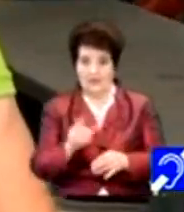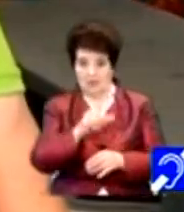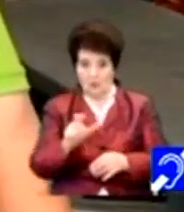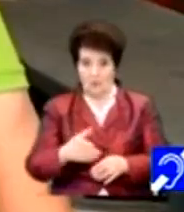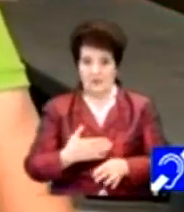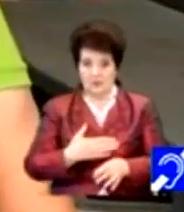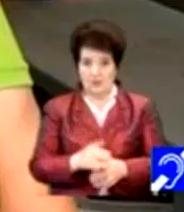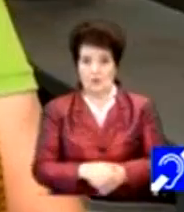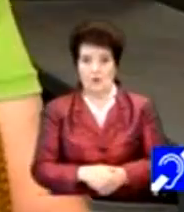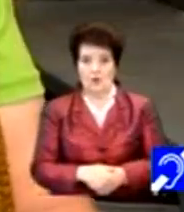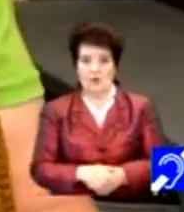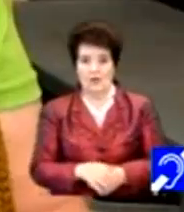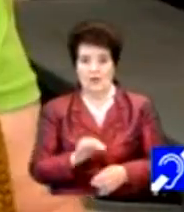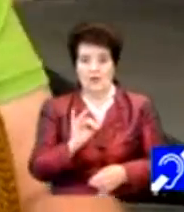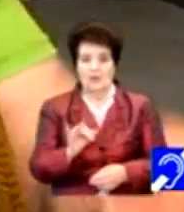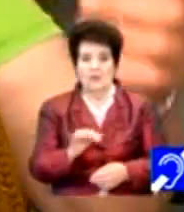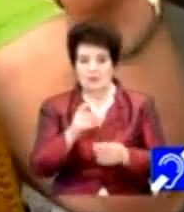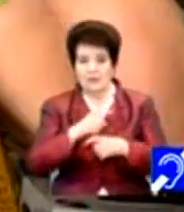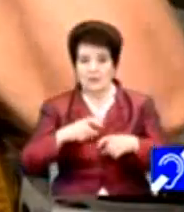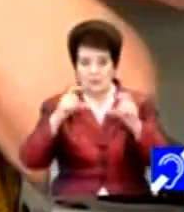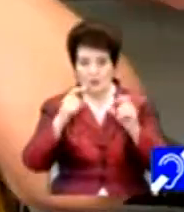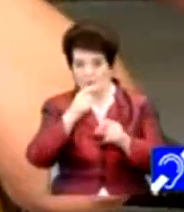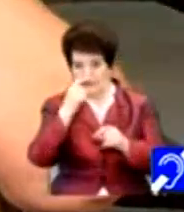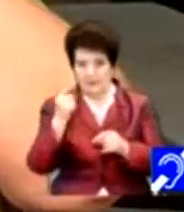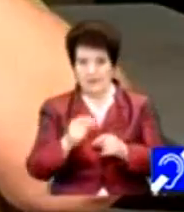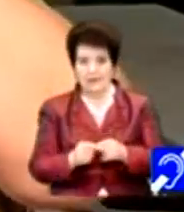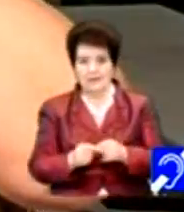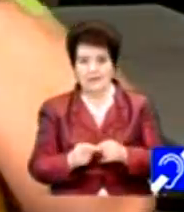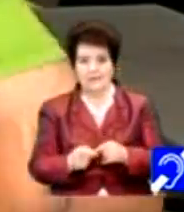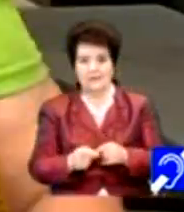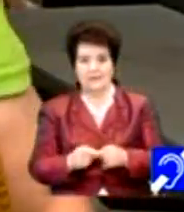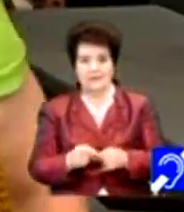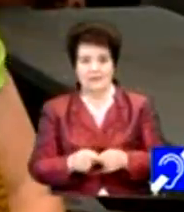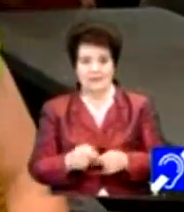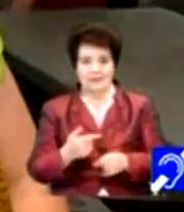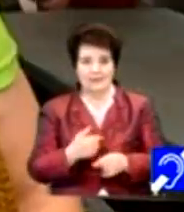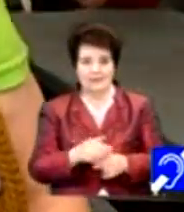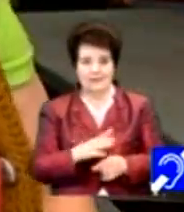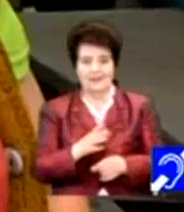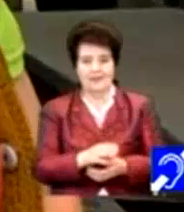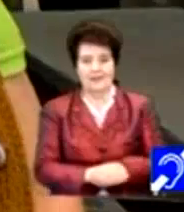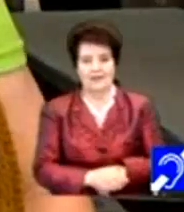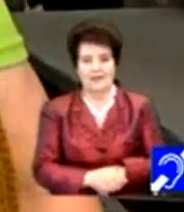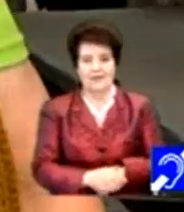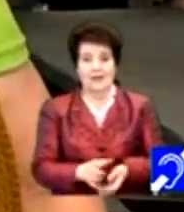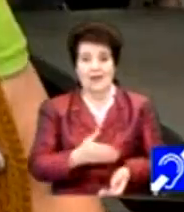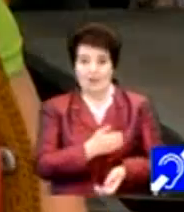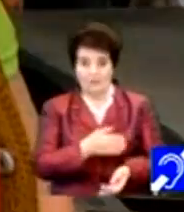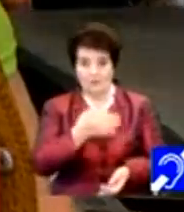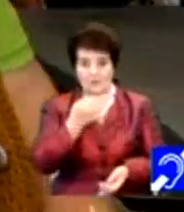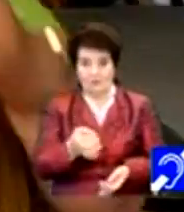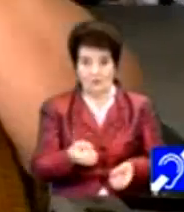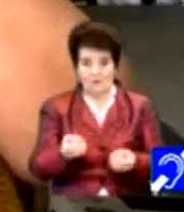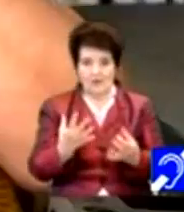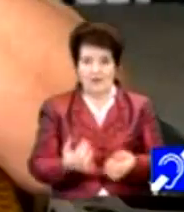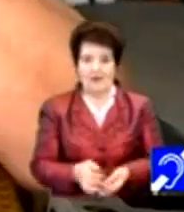noi. Și... De ce nu puneți masca peste nas? Bă, cu sângeos. A vrut să vorbesc mai